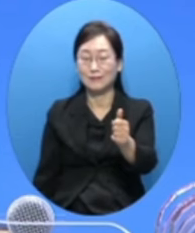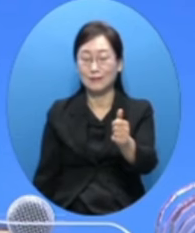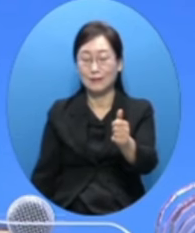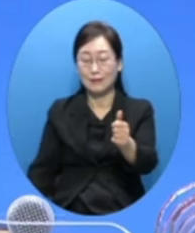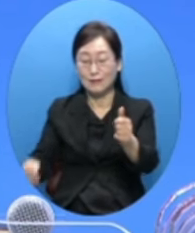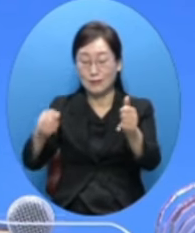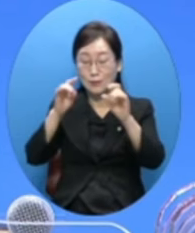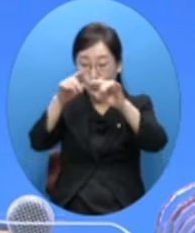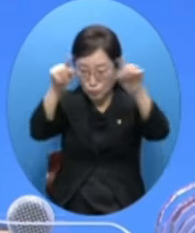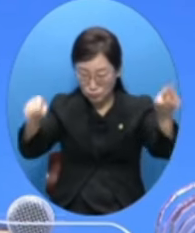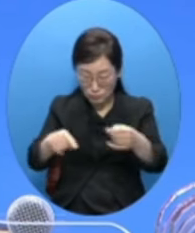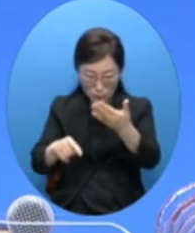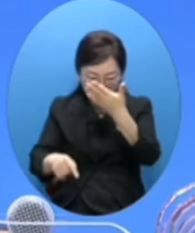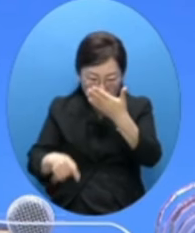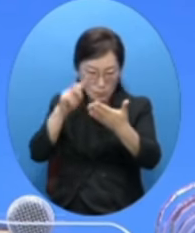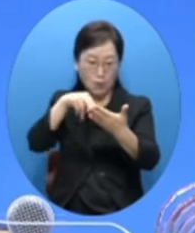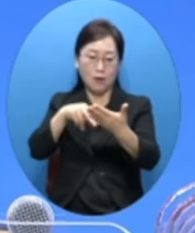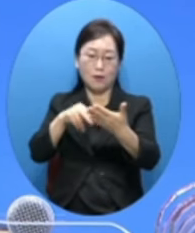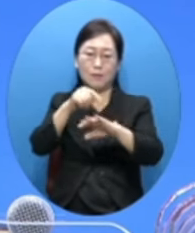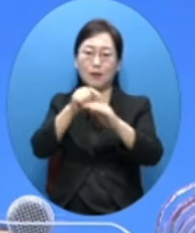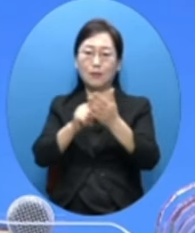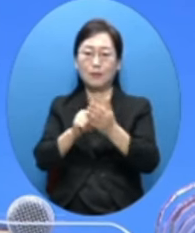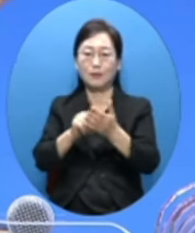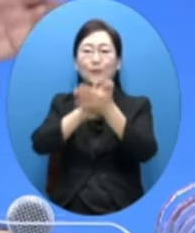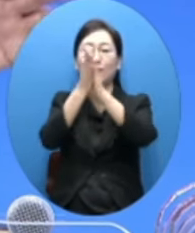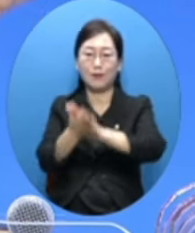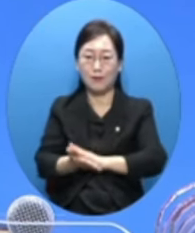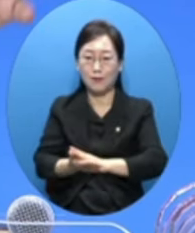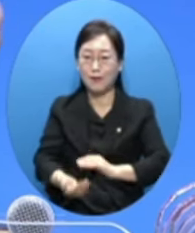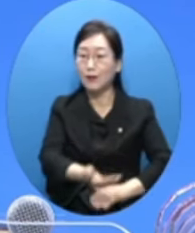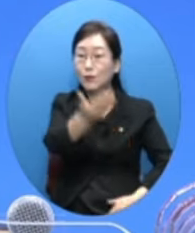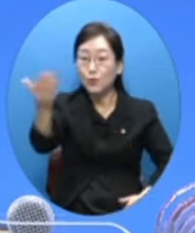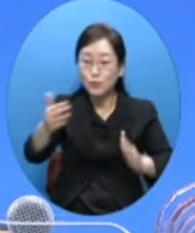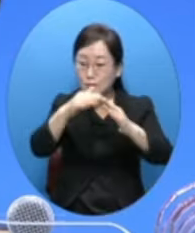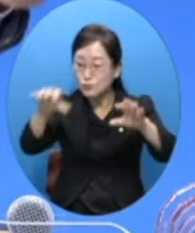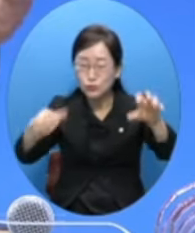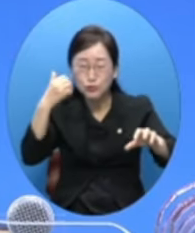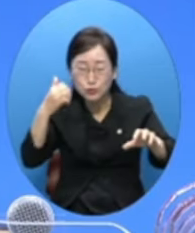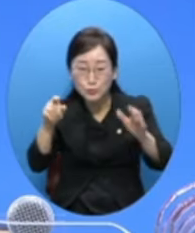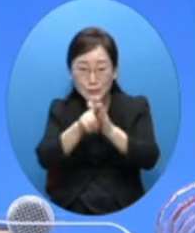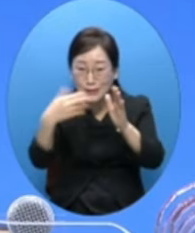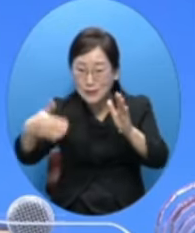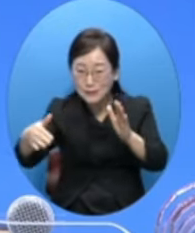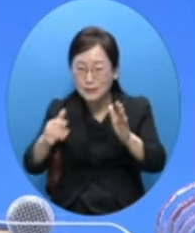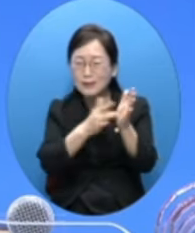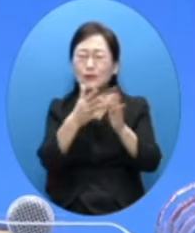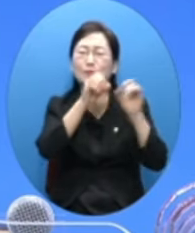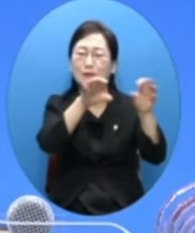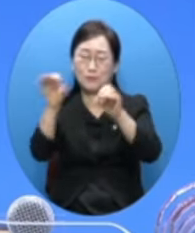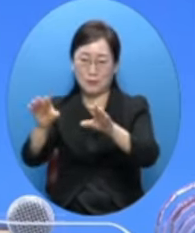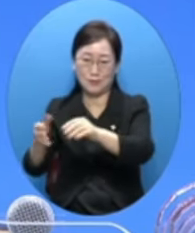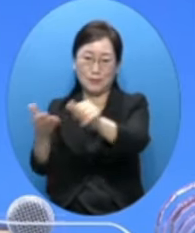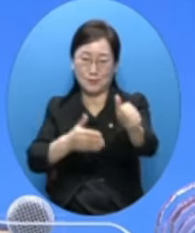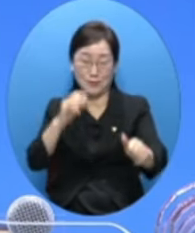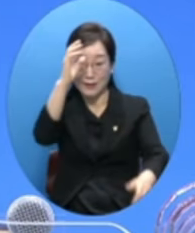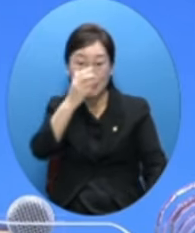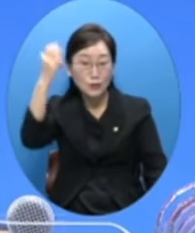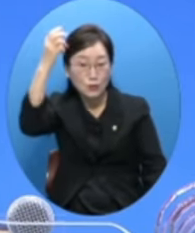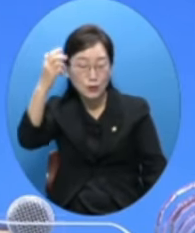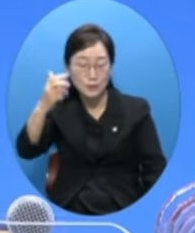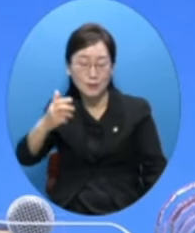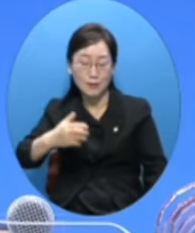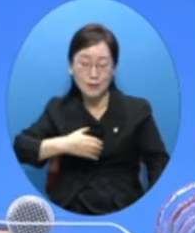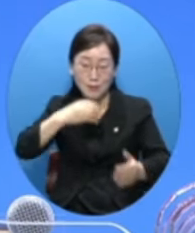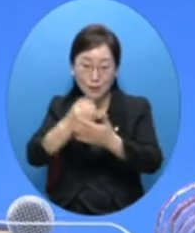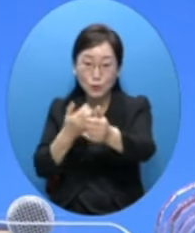전도지를 읽는 순간 마음의 문이 열렸습니다. 여러분 그래서 여러분 주위에 믿지 않는 사람들에게 예수님을 전해야 돼요. 성령께서 감동하면